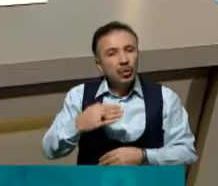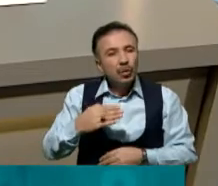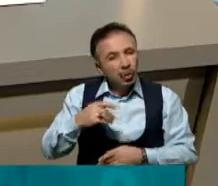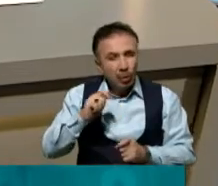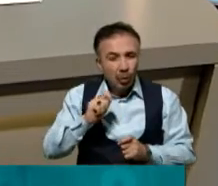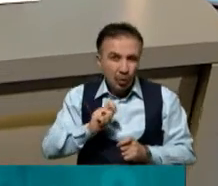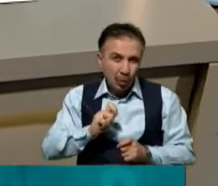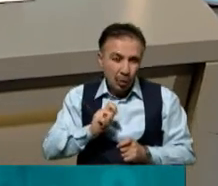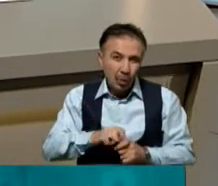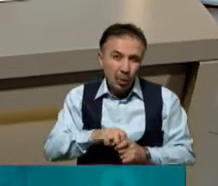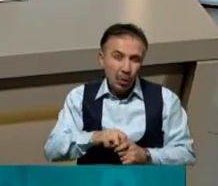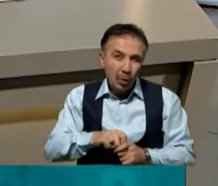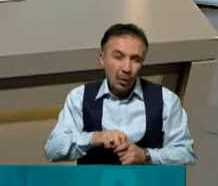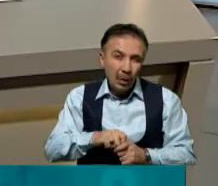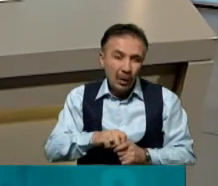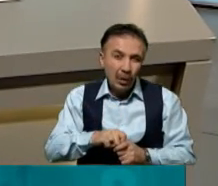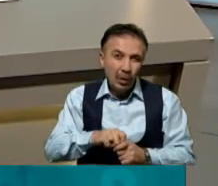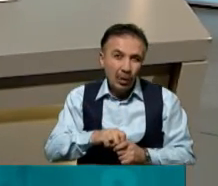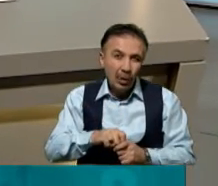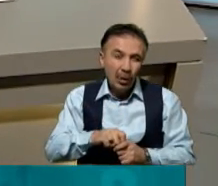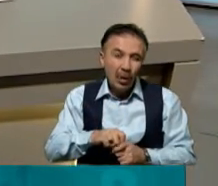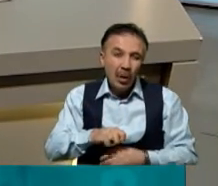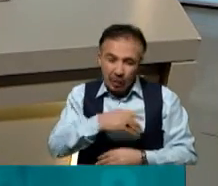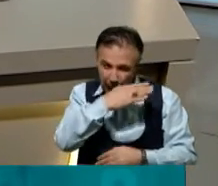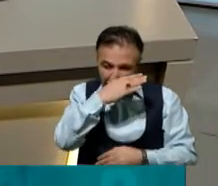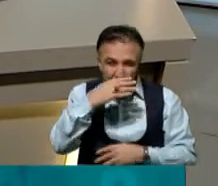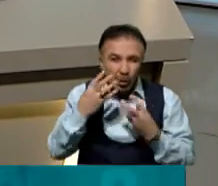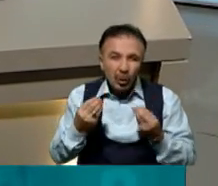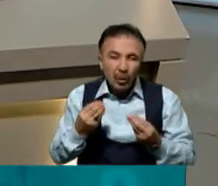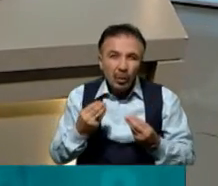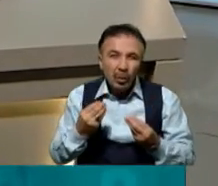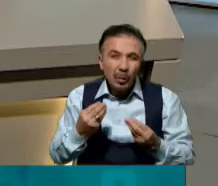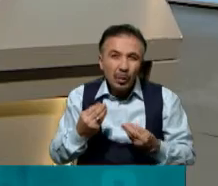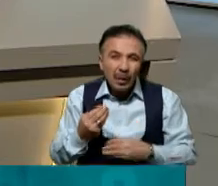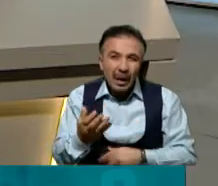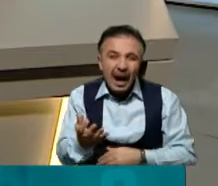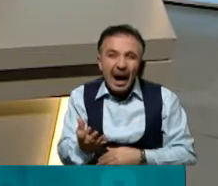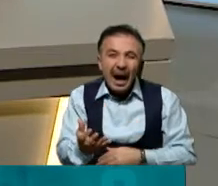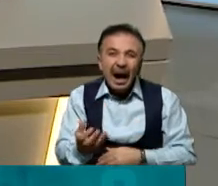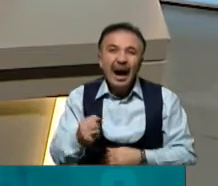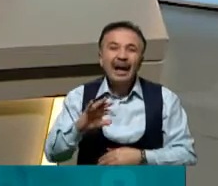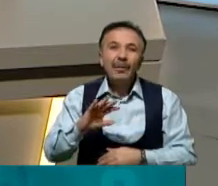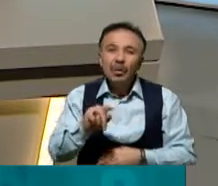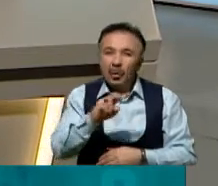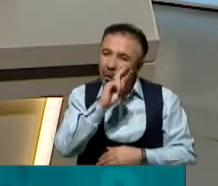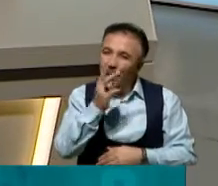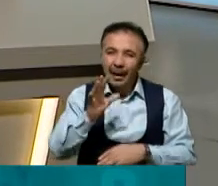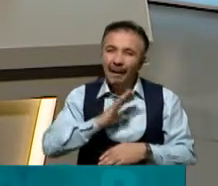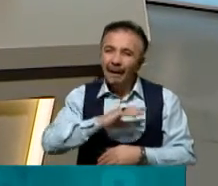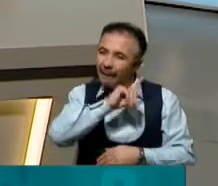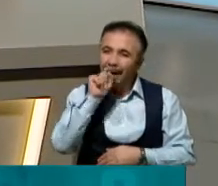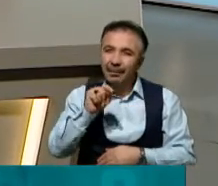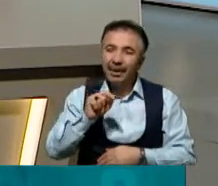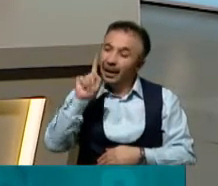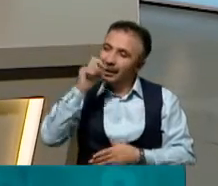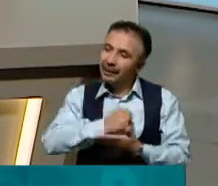uyuşturucuya giriyor o ilaçlar ve reçetesiz alamıyorum. Hı hı. Bunun bir günahı, sakıncası var mı? Şifa diliyoruz